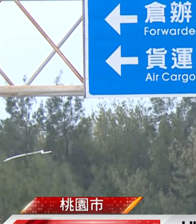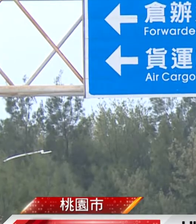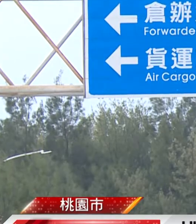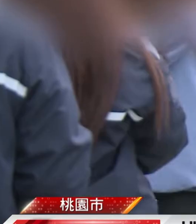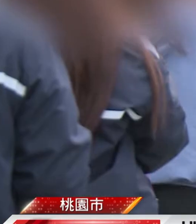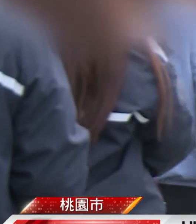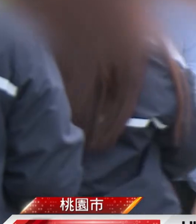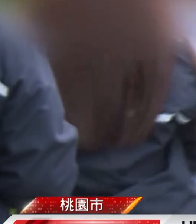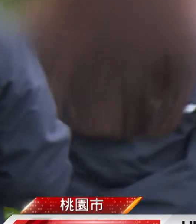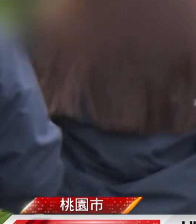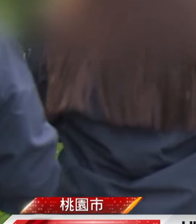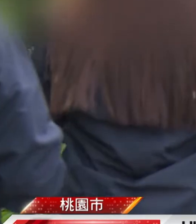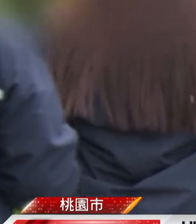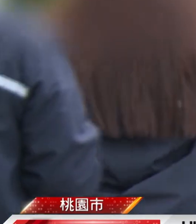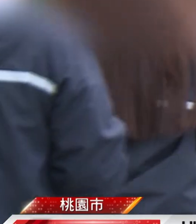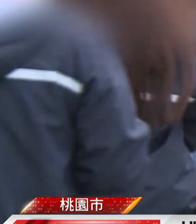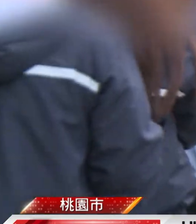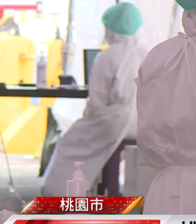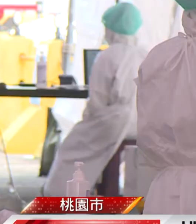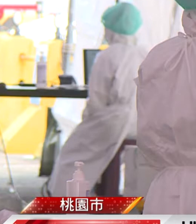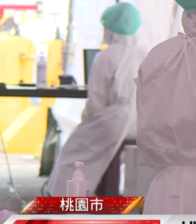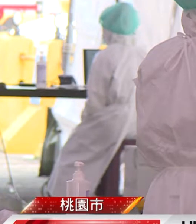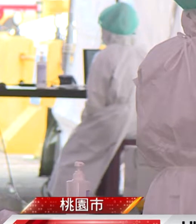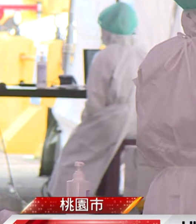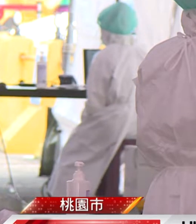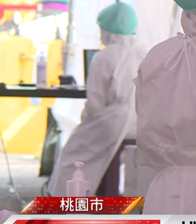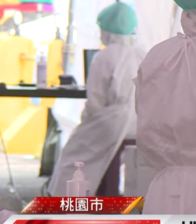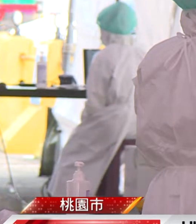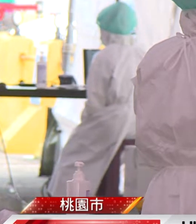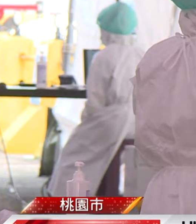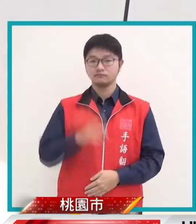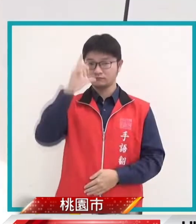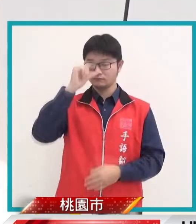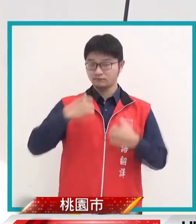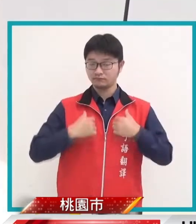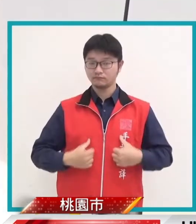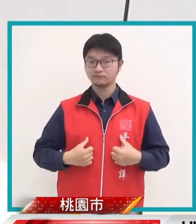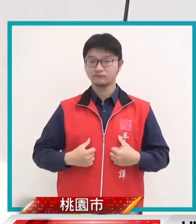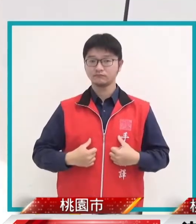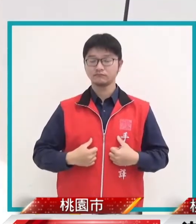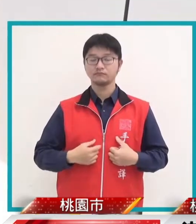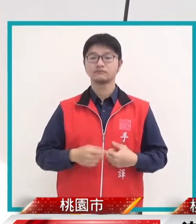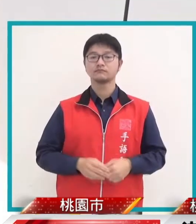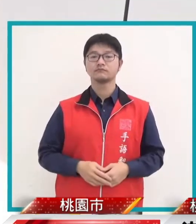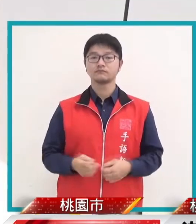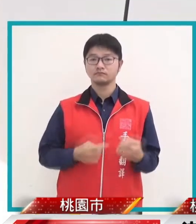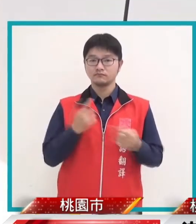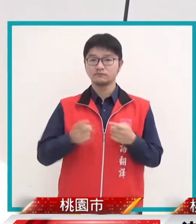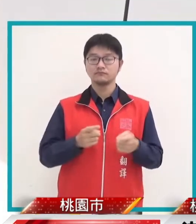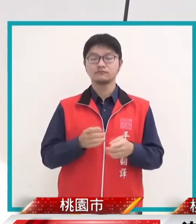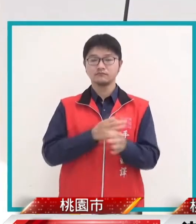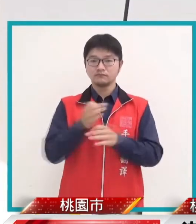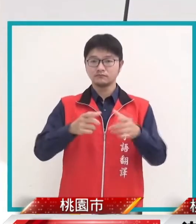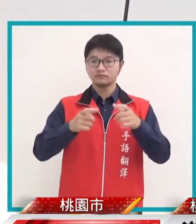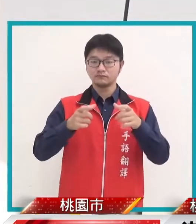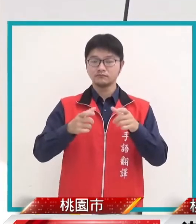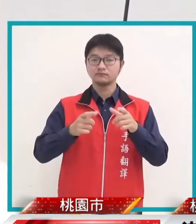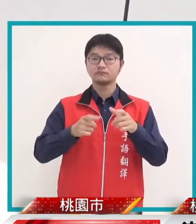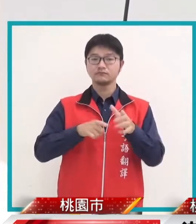烧，25日自贸港甲仁区二采也出现新确诊个案。 港区的这个二采